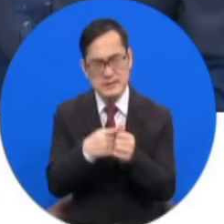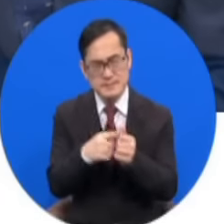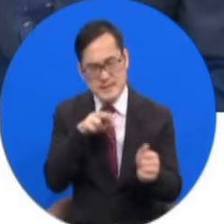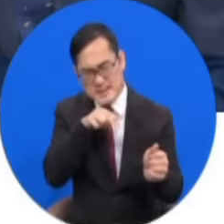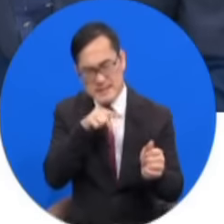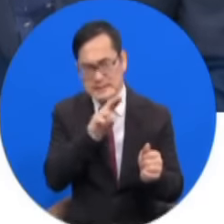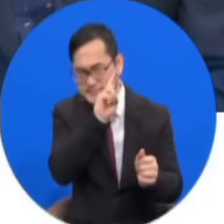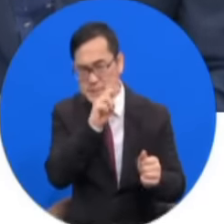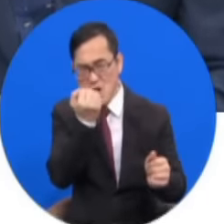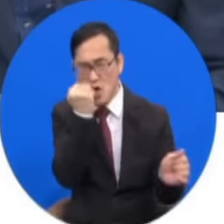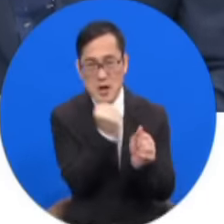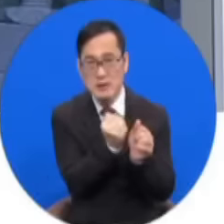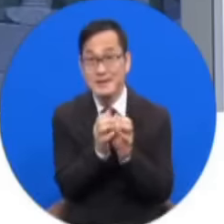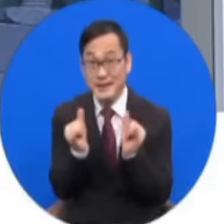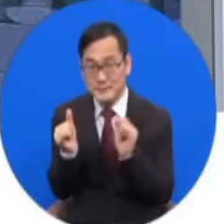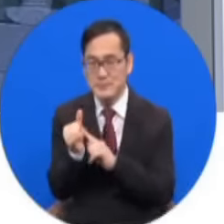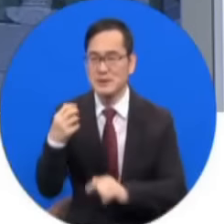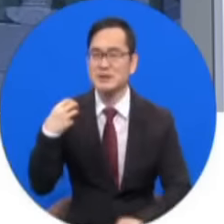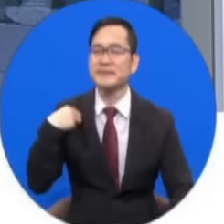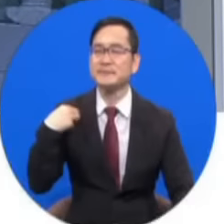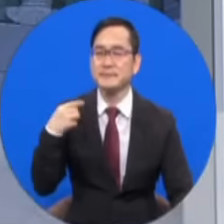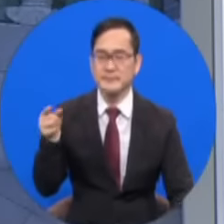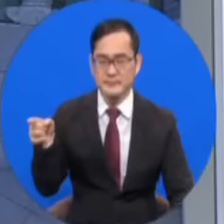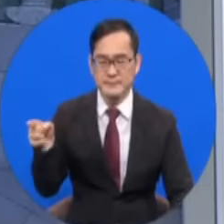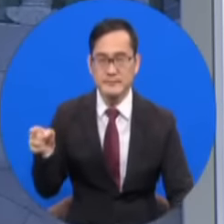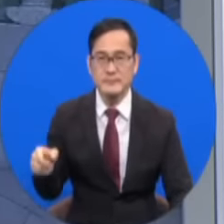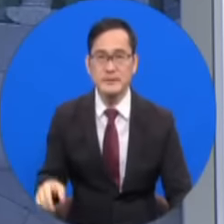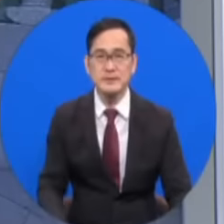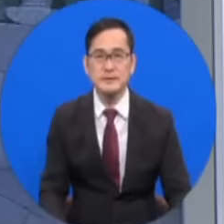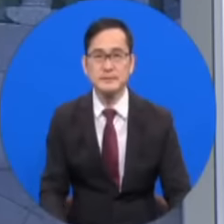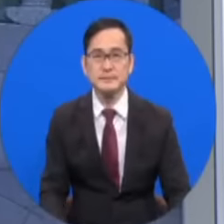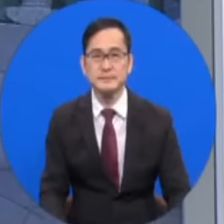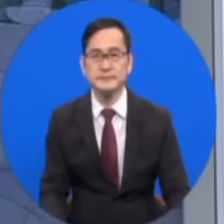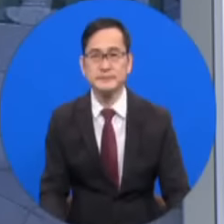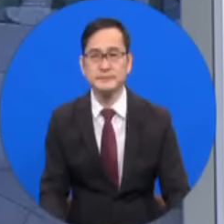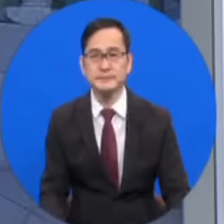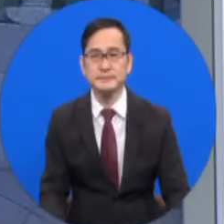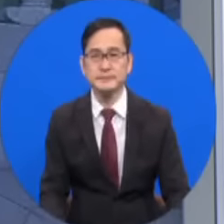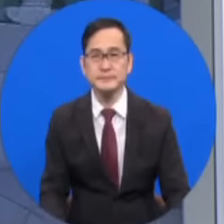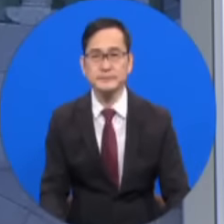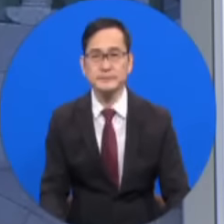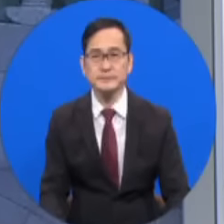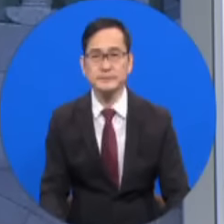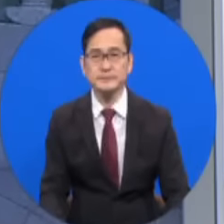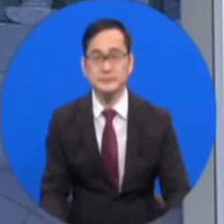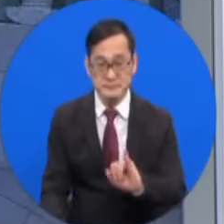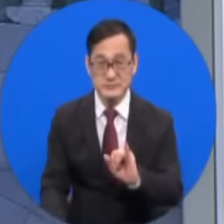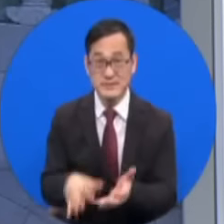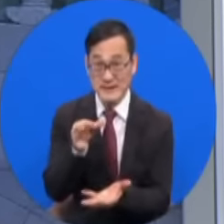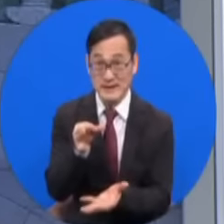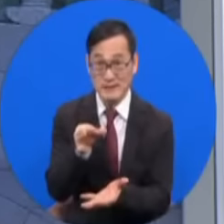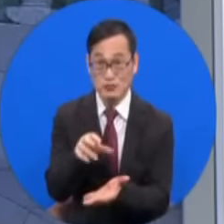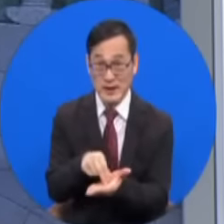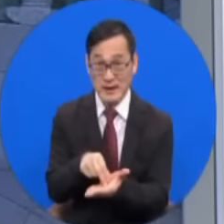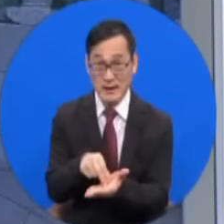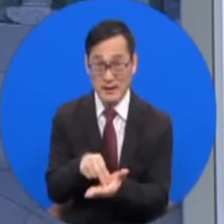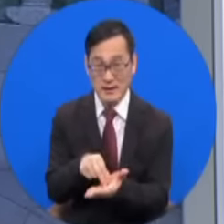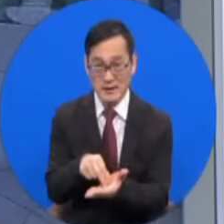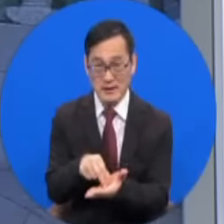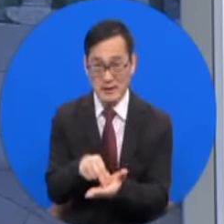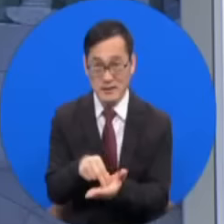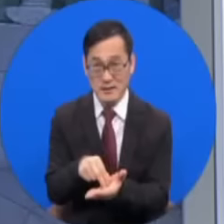싶습니다 예 자 박성 최근 님 지금 조경 변호사님 말씀주신 것처럼 아직은 뭐이 배모 시의 자산과 관련된 얘기고 여당 의원의